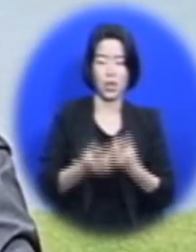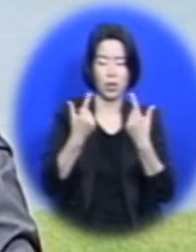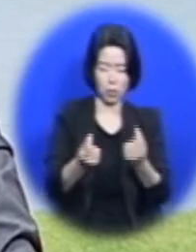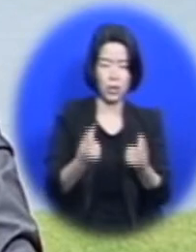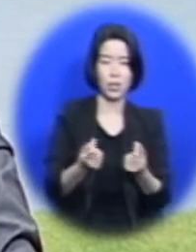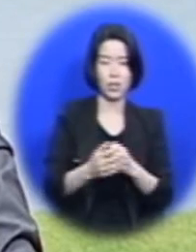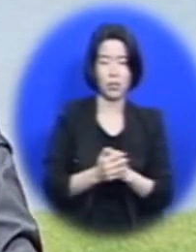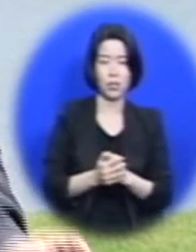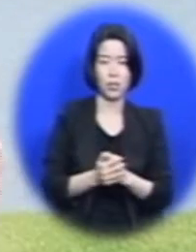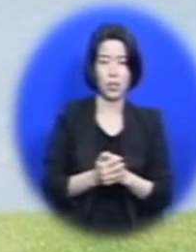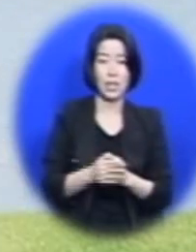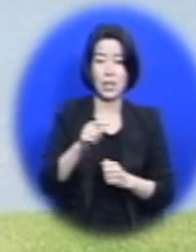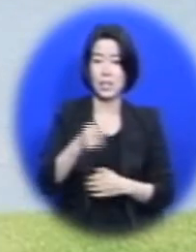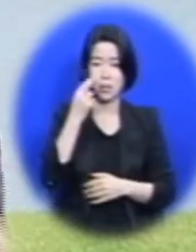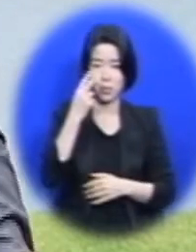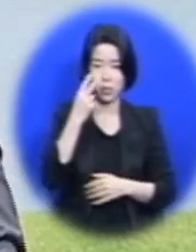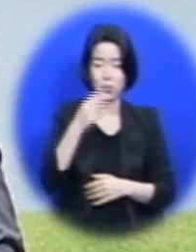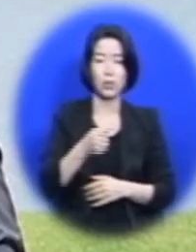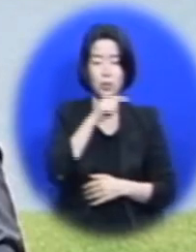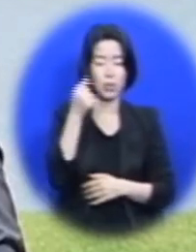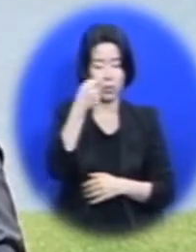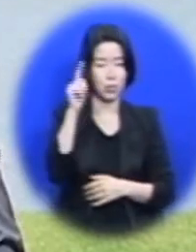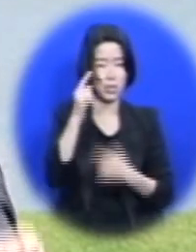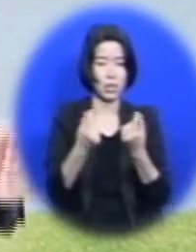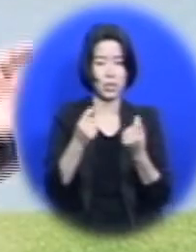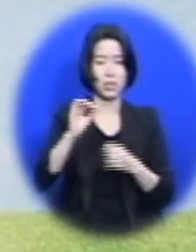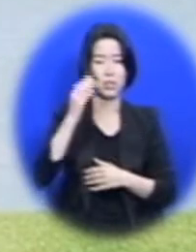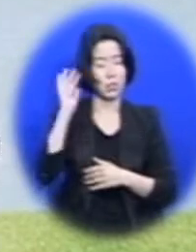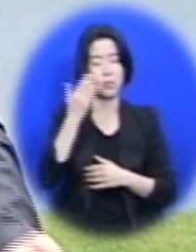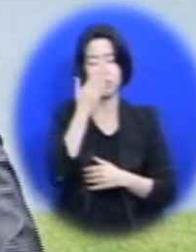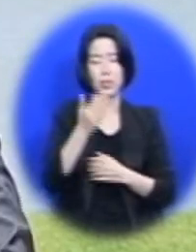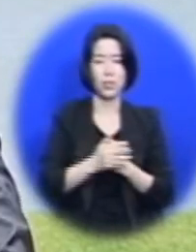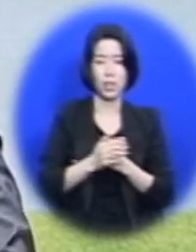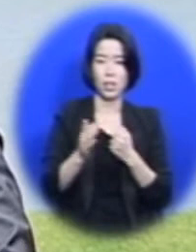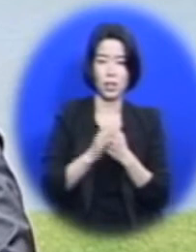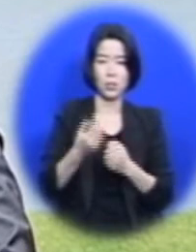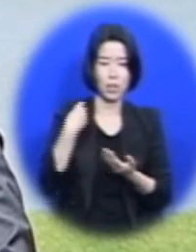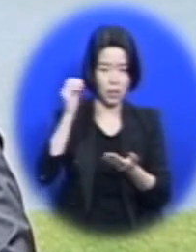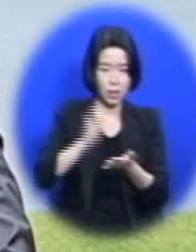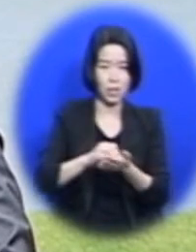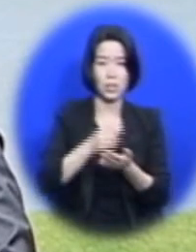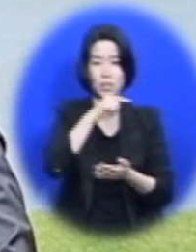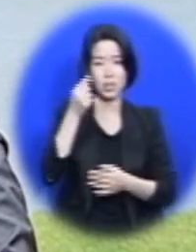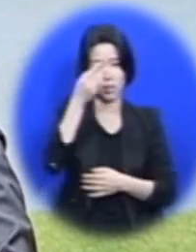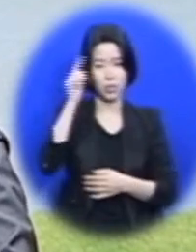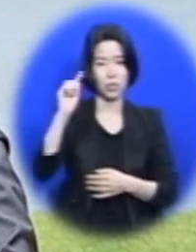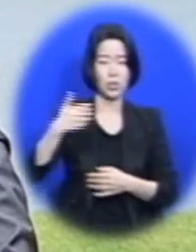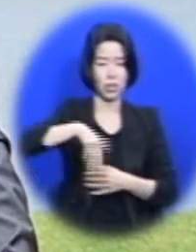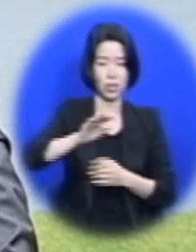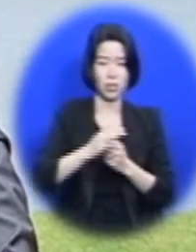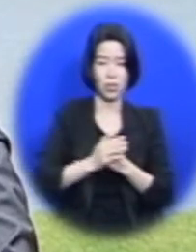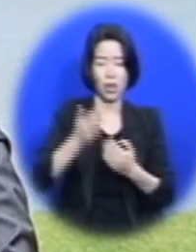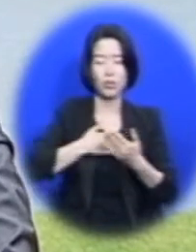똑같아요. 이 미국도 러시아 같이 되겠구나. 그리고 다시 러시아로 돌아갔다는 두려운